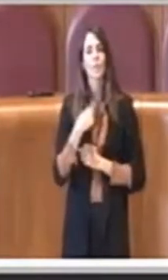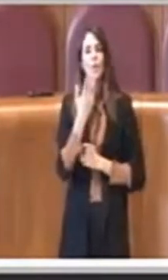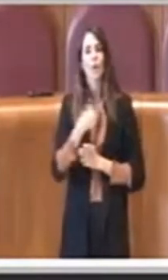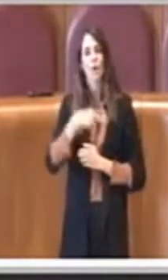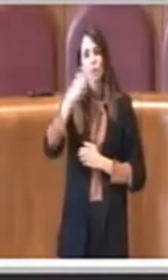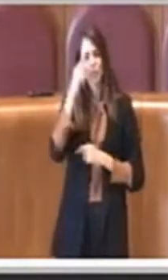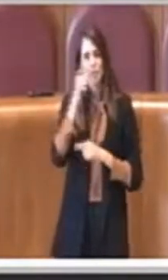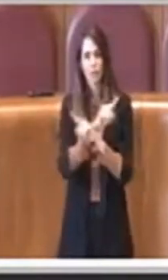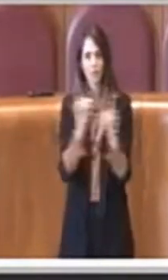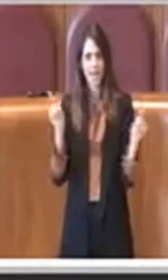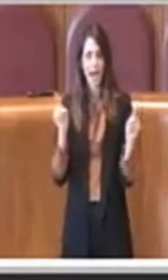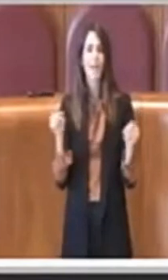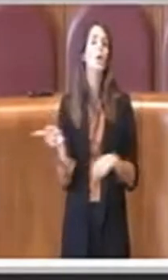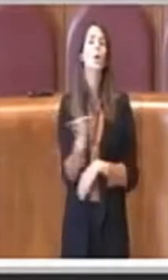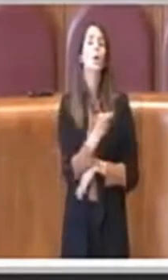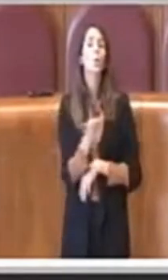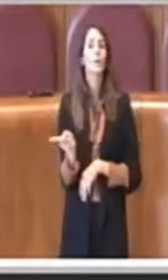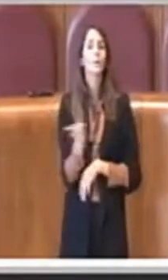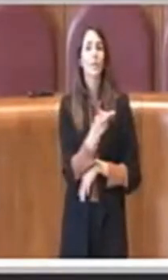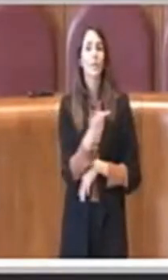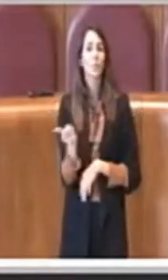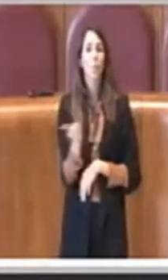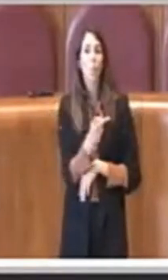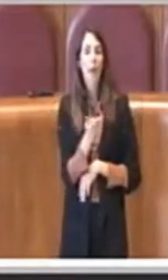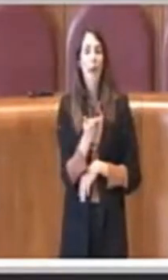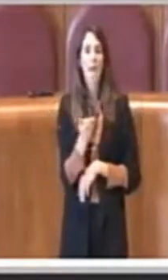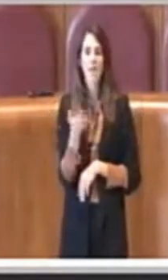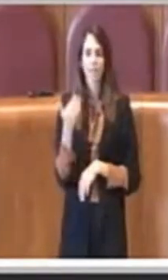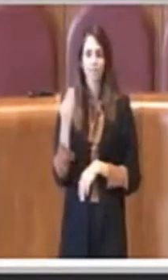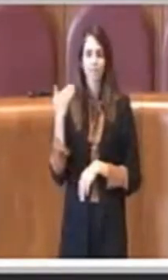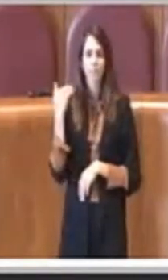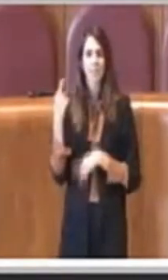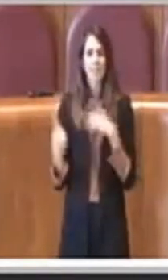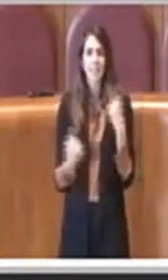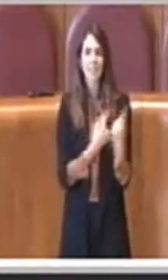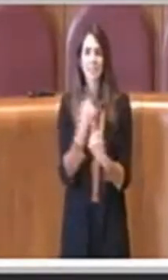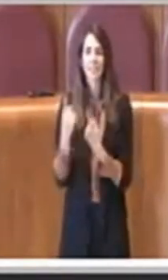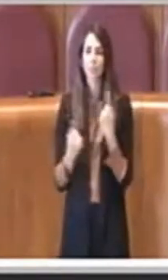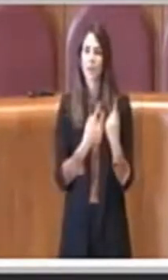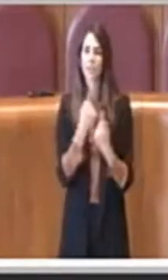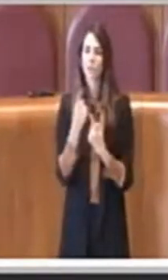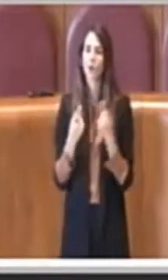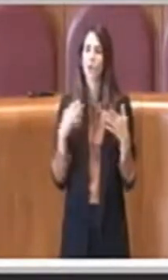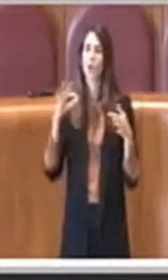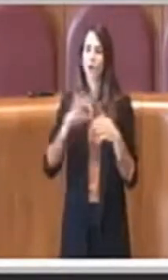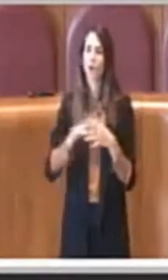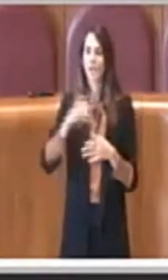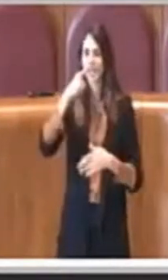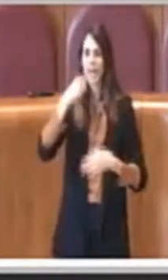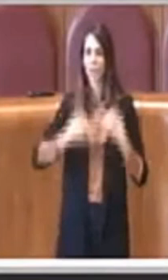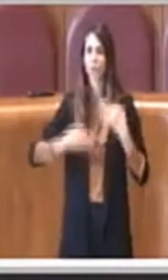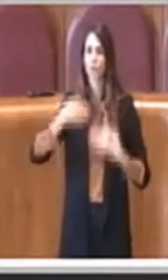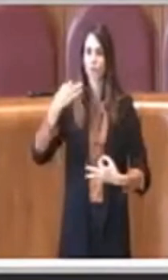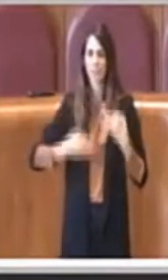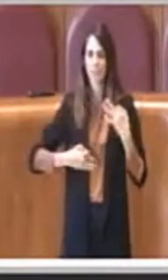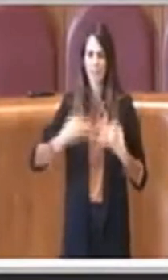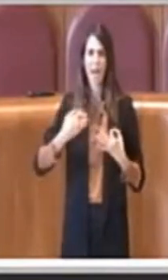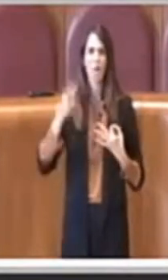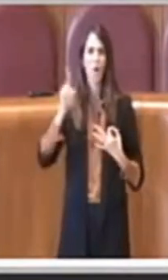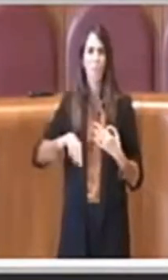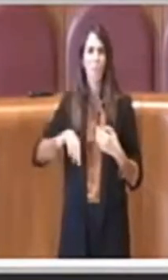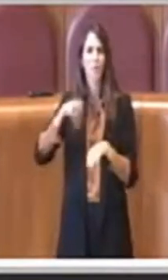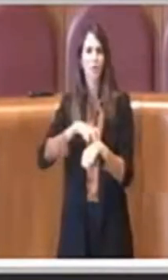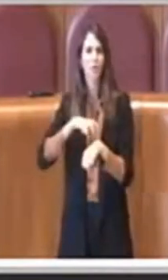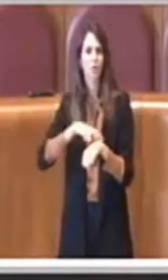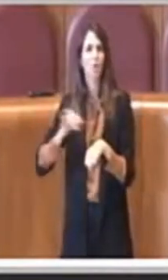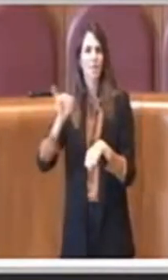DMB sono stati oggetto di situazioni di carattere appunto giudiziario, l'ha detto anche il dottor